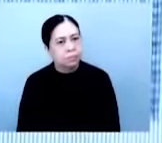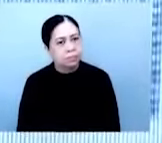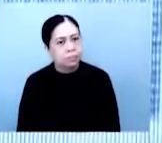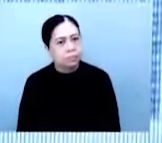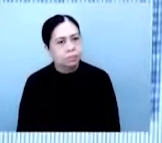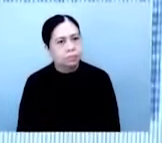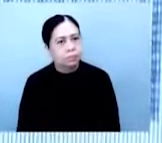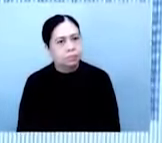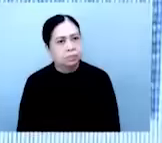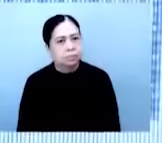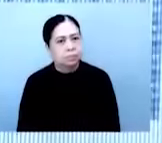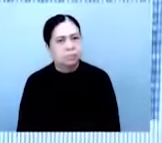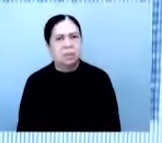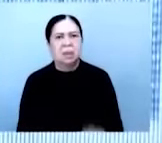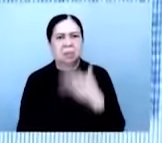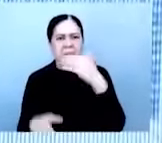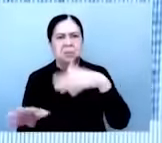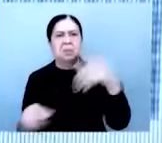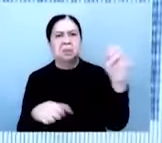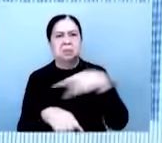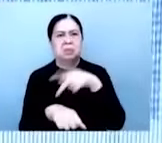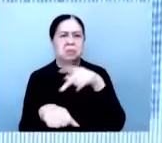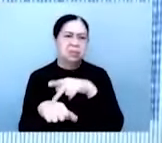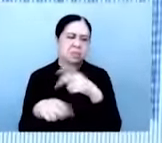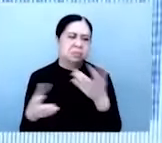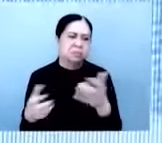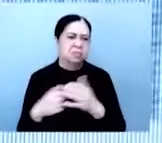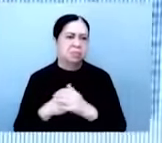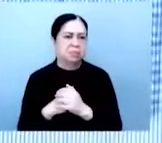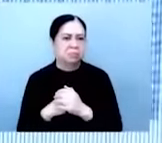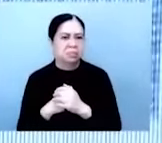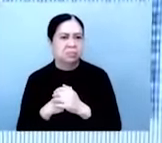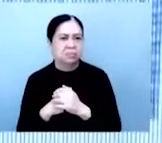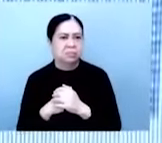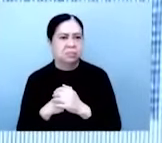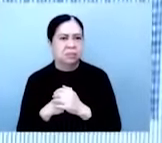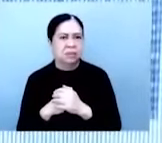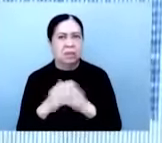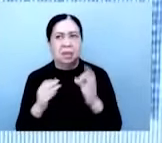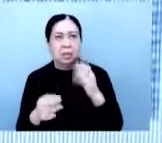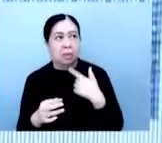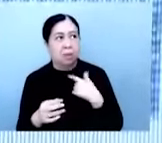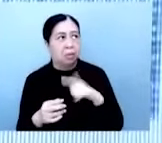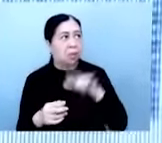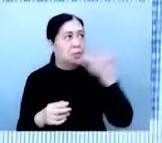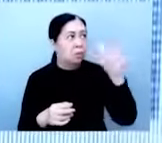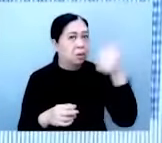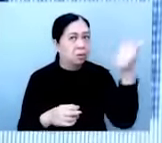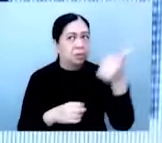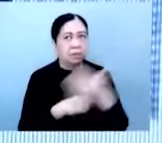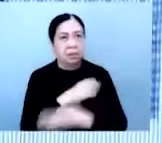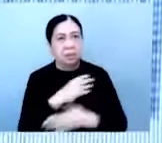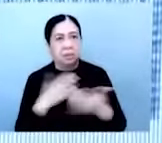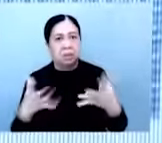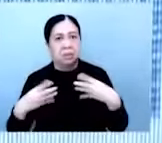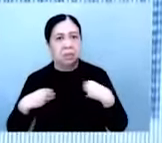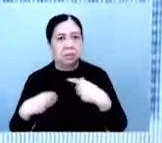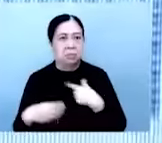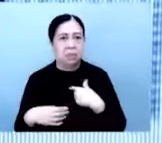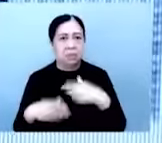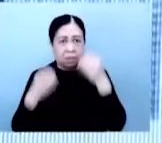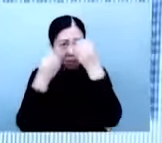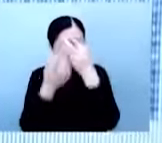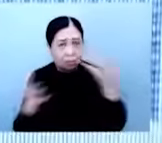leave the Philippines, you know, like if some country will accept me, you know, for political asylum. I'm just letting everybody